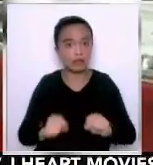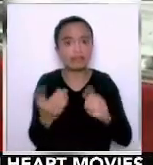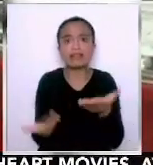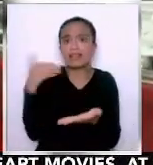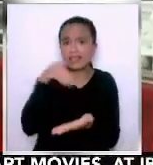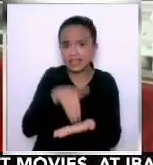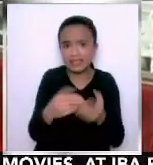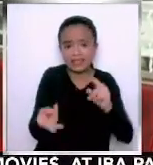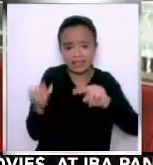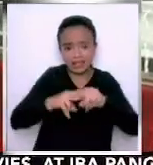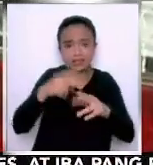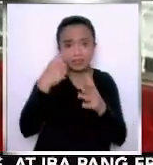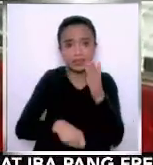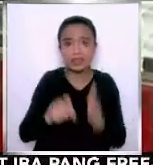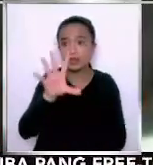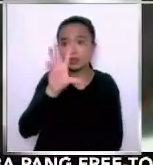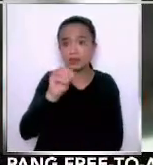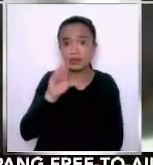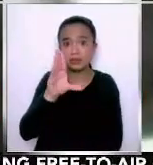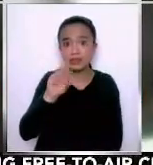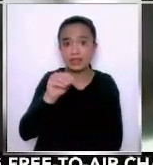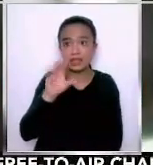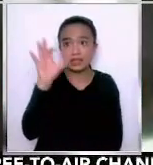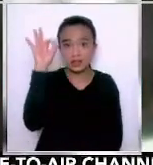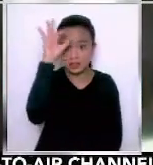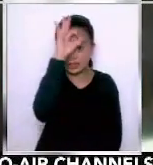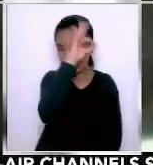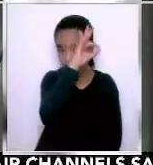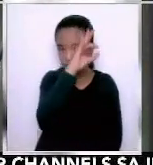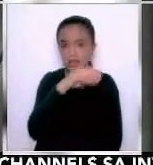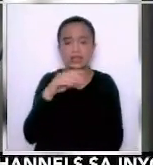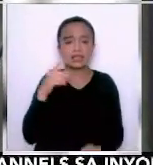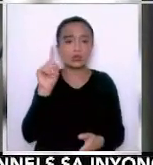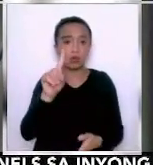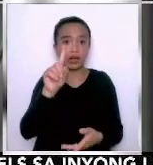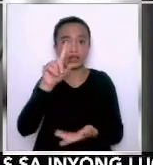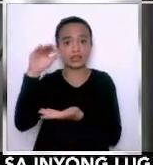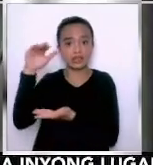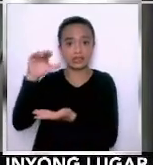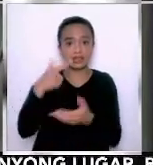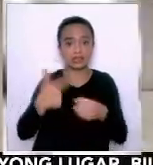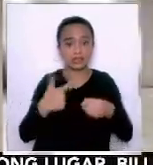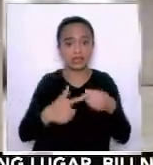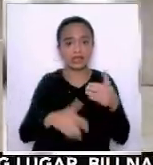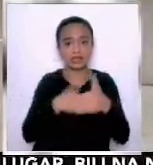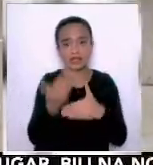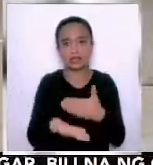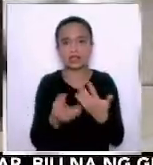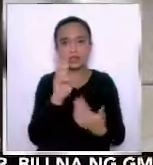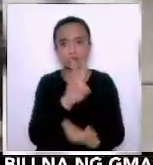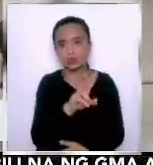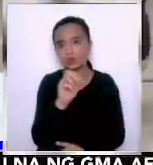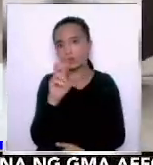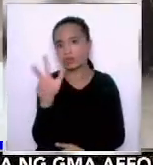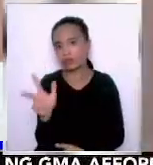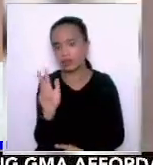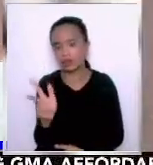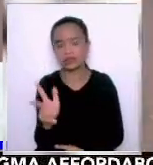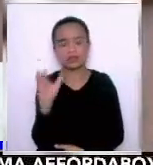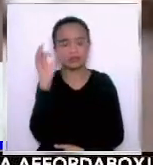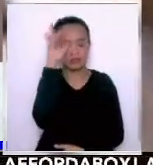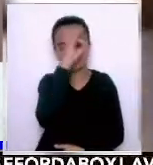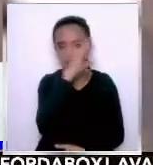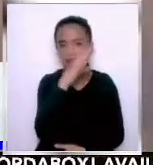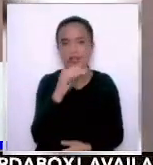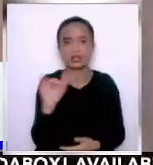hanggang 50 sentimos ang kada litro ng gasolina at mula 2 hanggang 2.30 ang diesel. Kaya yung mga bumabiyahe pa rin halos sa